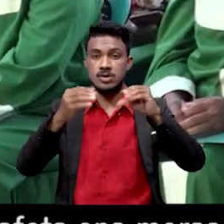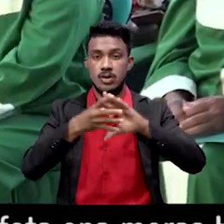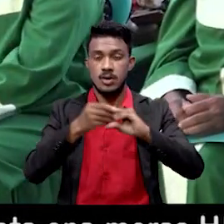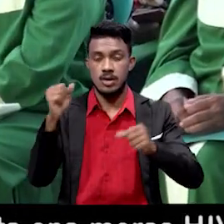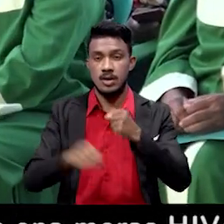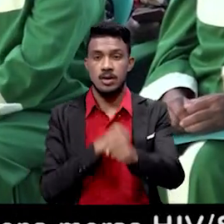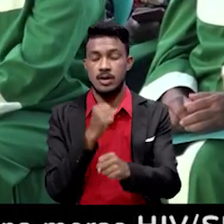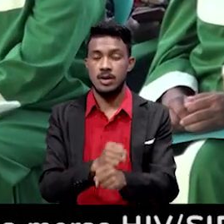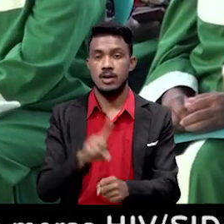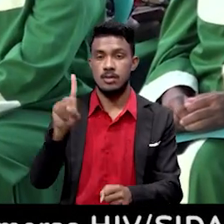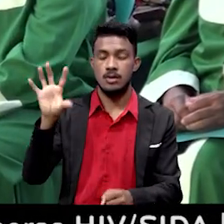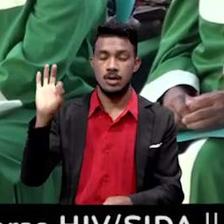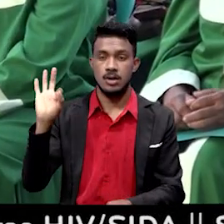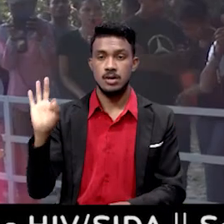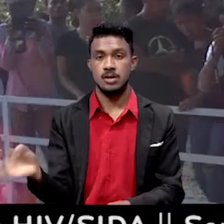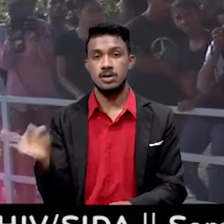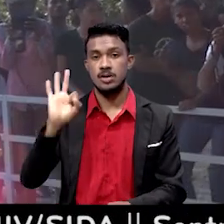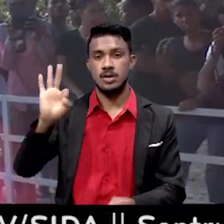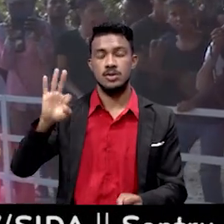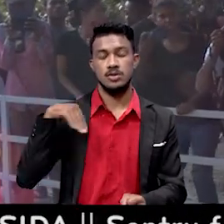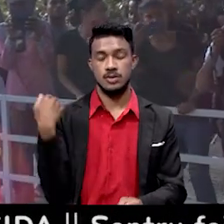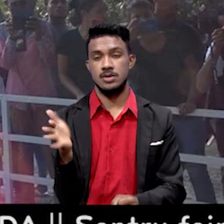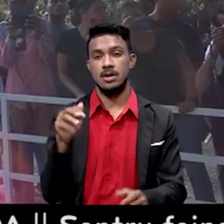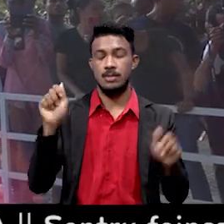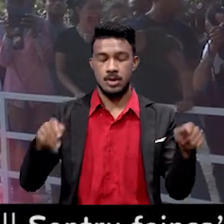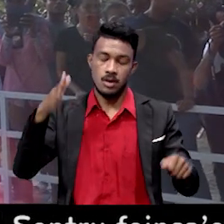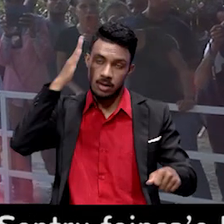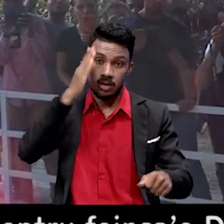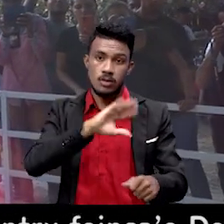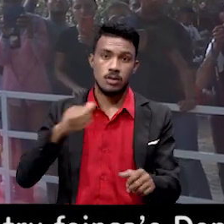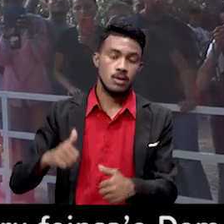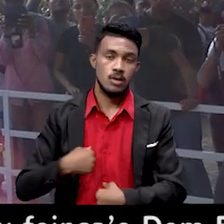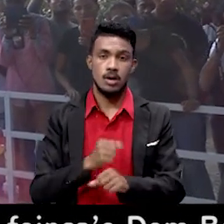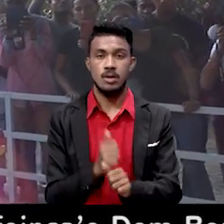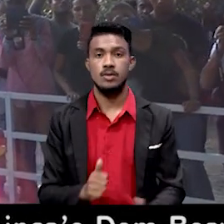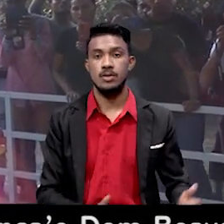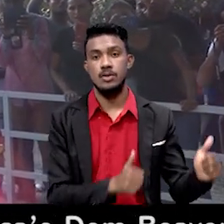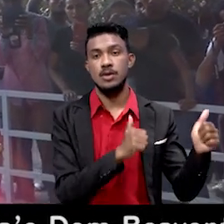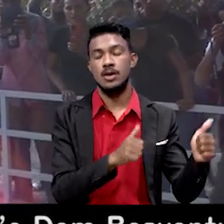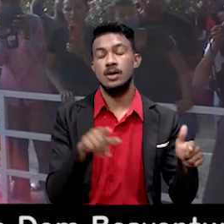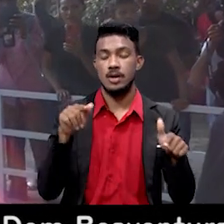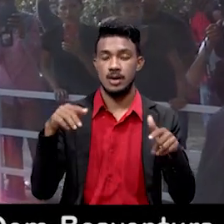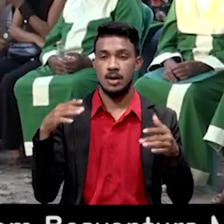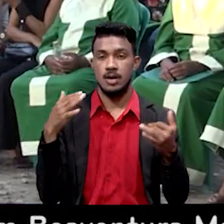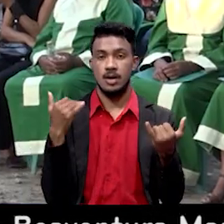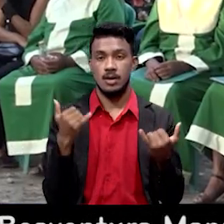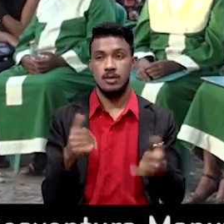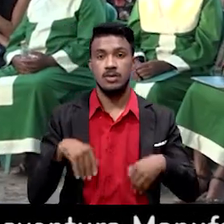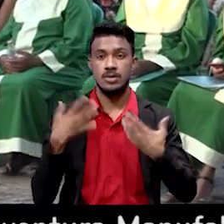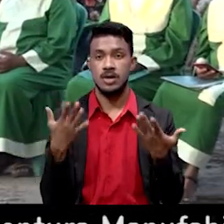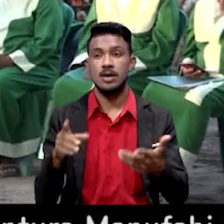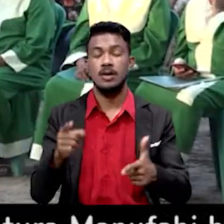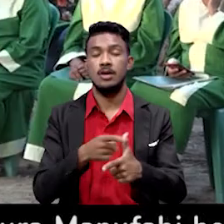sia nulur sinsia atu jera samfun sira bele hatene no banati tuir kejadian ida nene akontesmentu sa ida